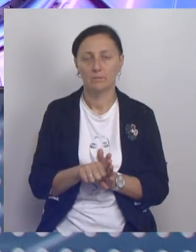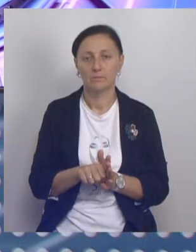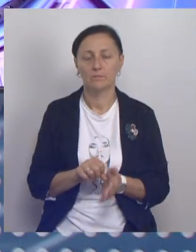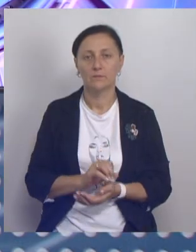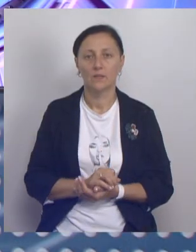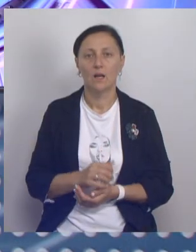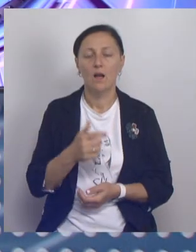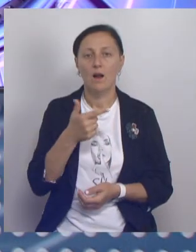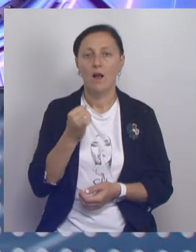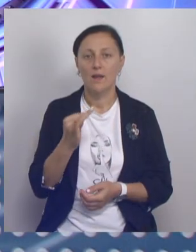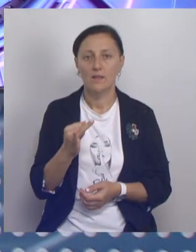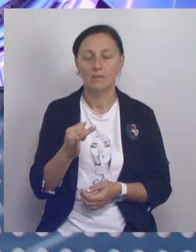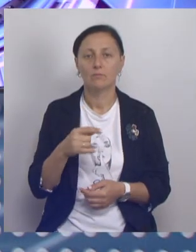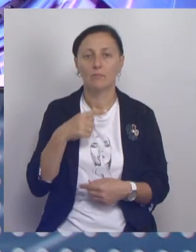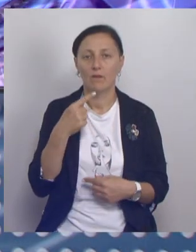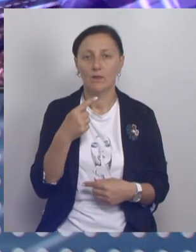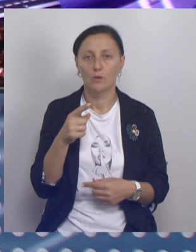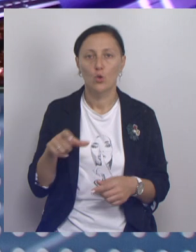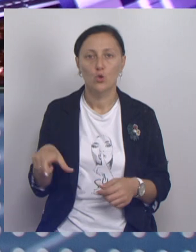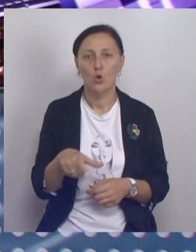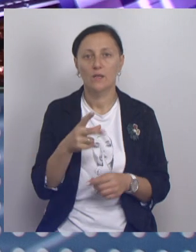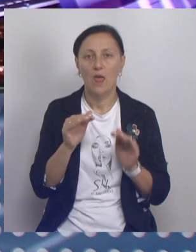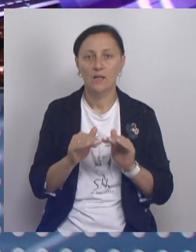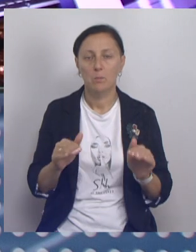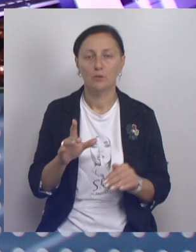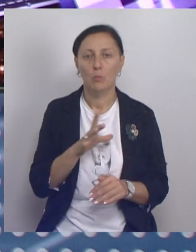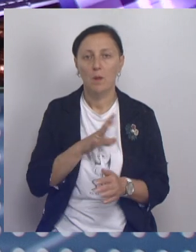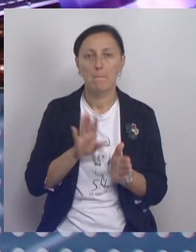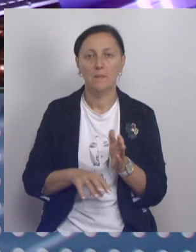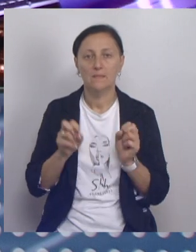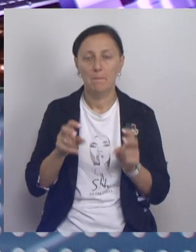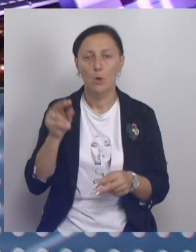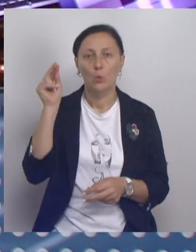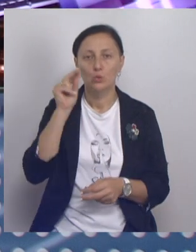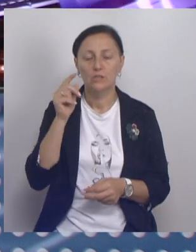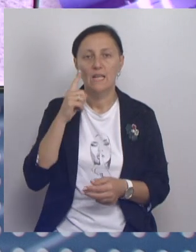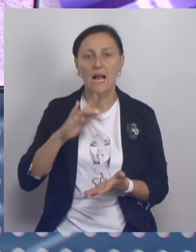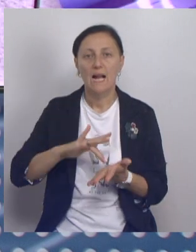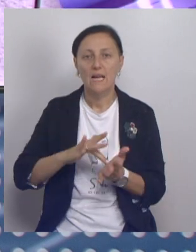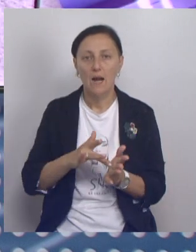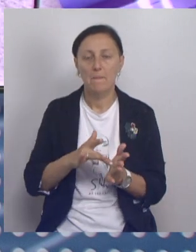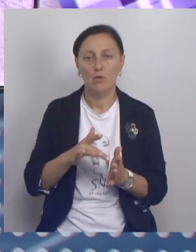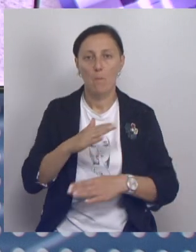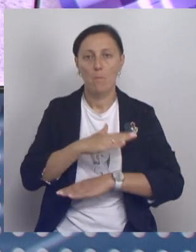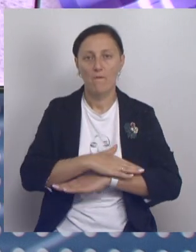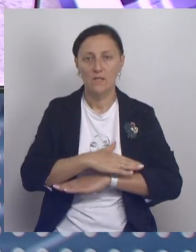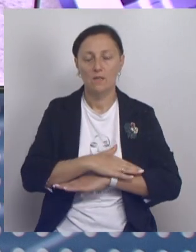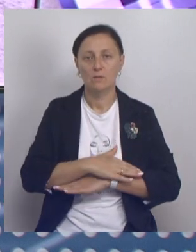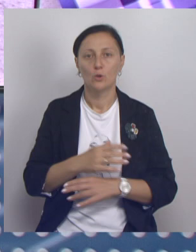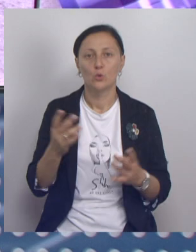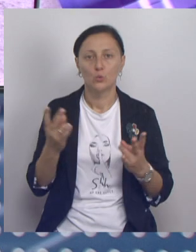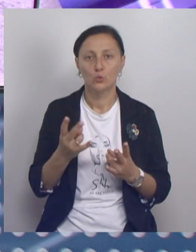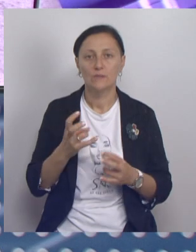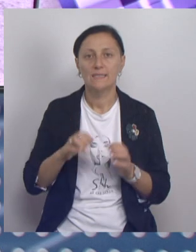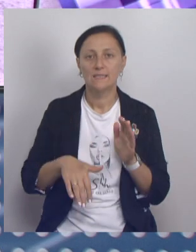Сотрудники госавтоинспекции уверены, чтобы дорога для ребят стала более безопасной, учиться грамотному поведению на проезжей части нужно с